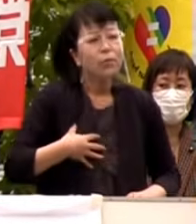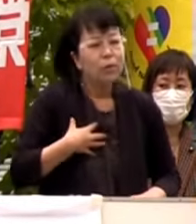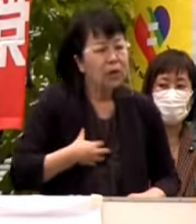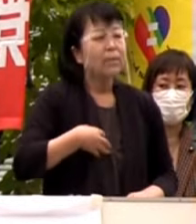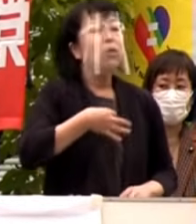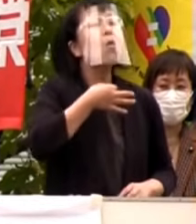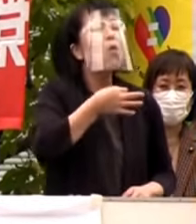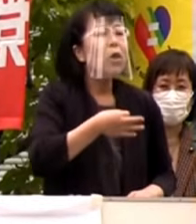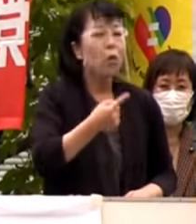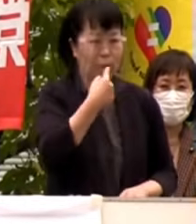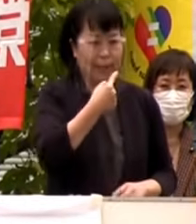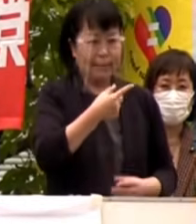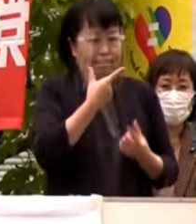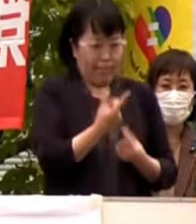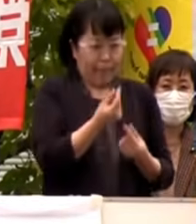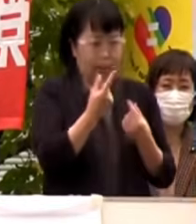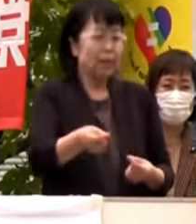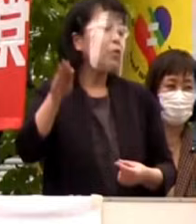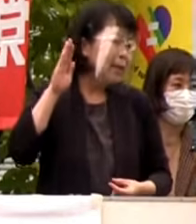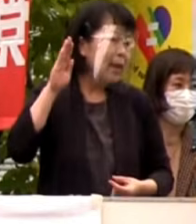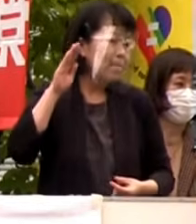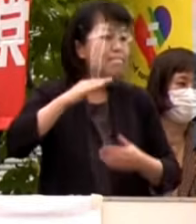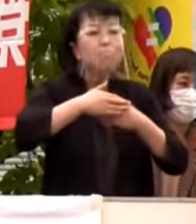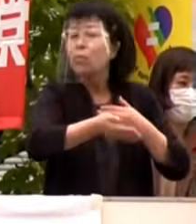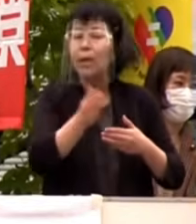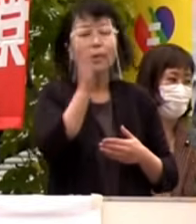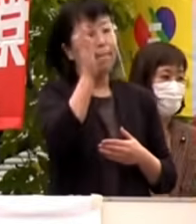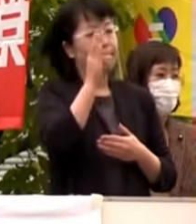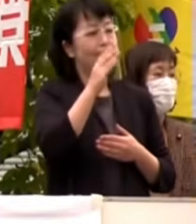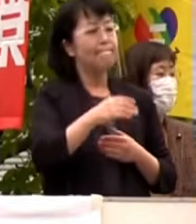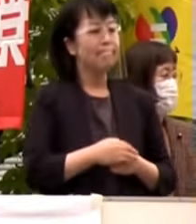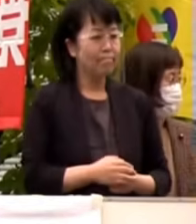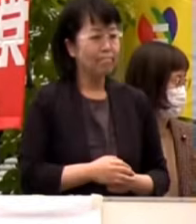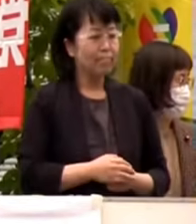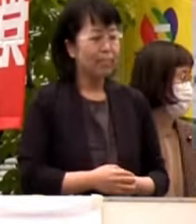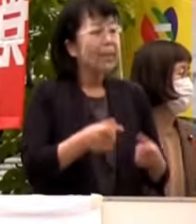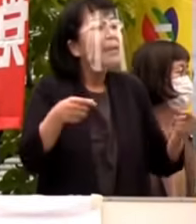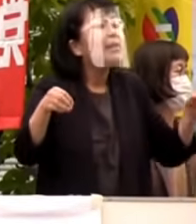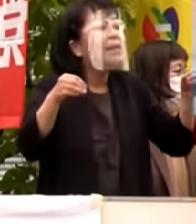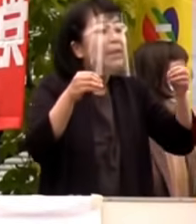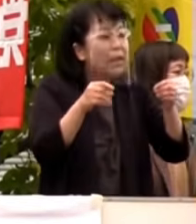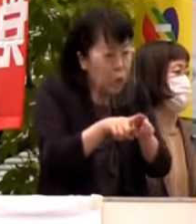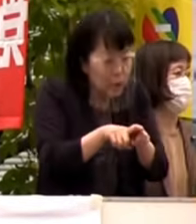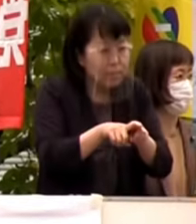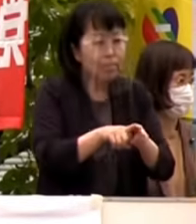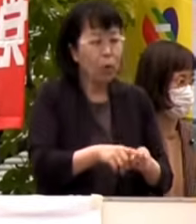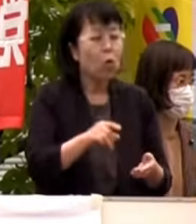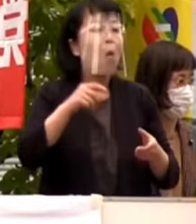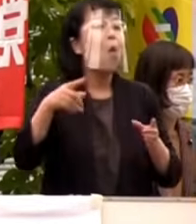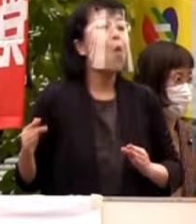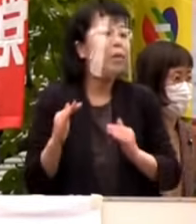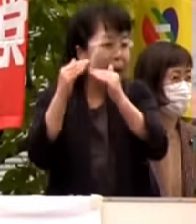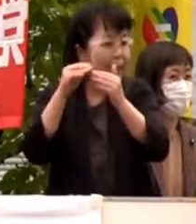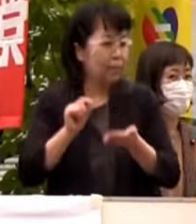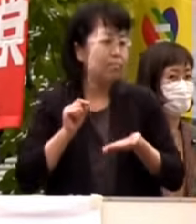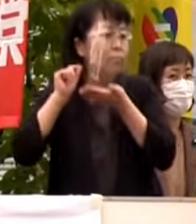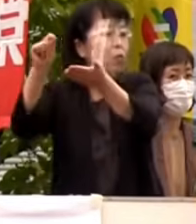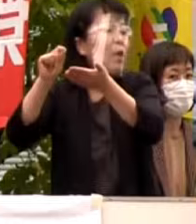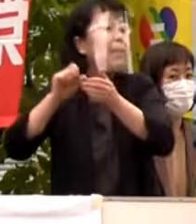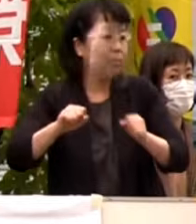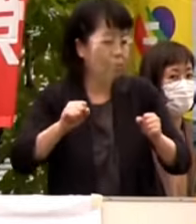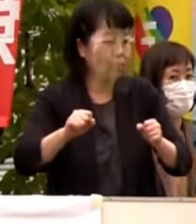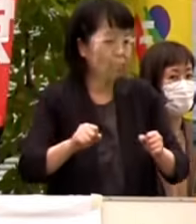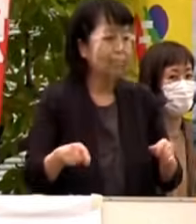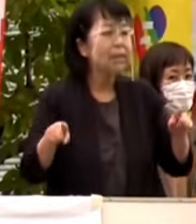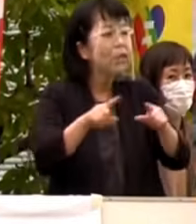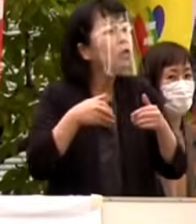て、決して聞き漏らさずに、共に国会に届けます。社会を変えよう。差別も性暴力